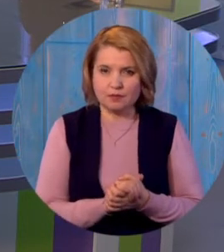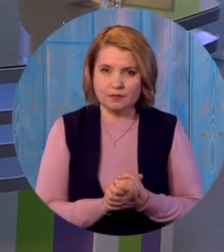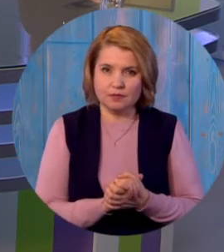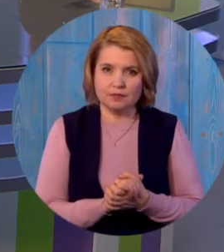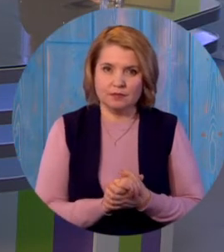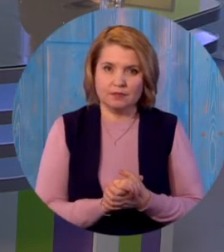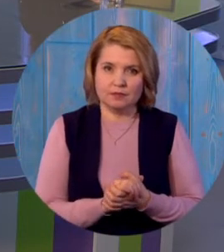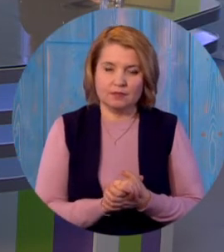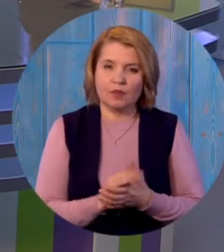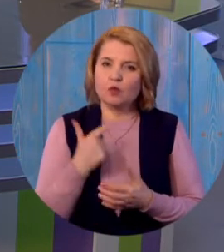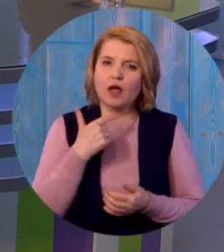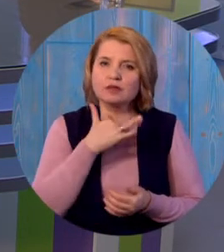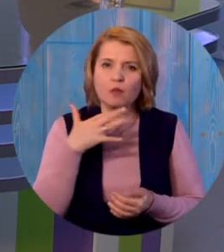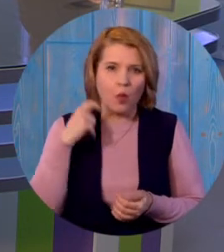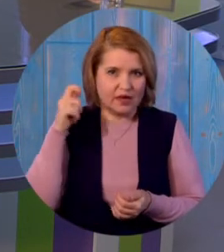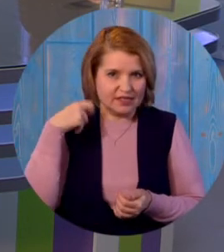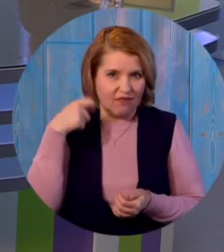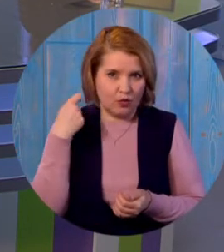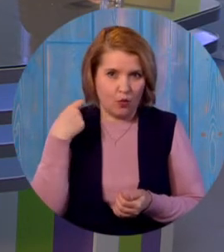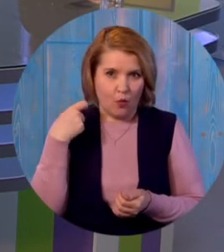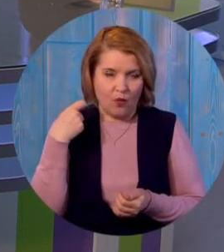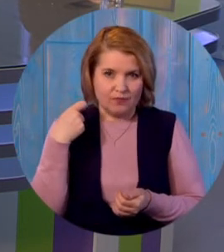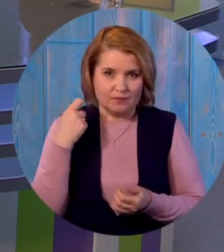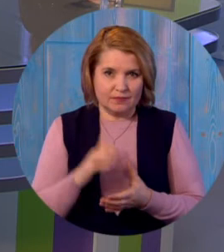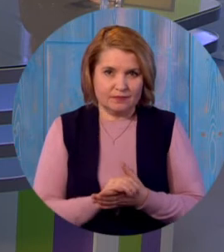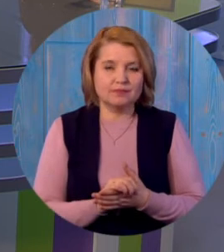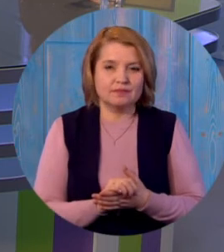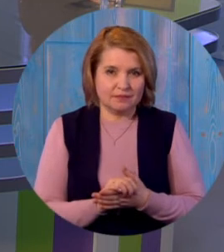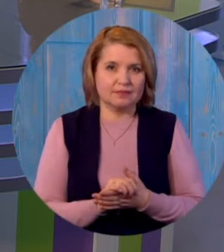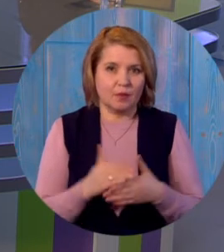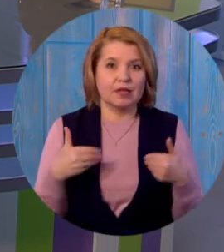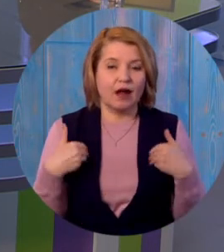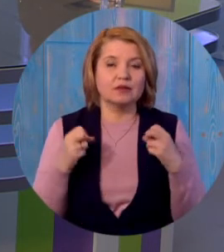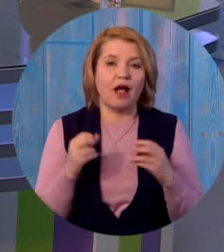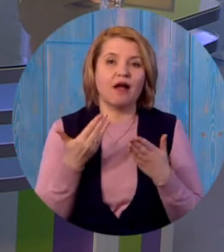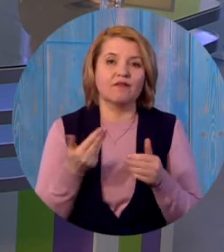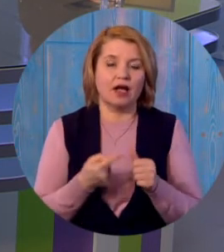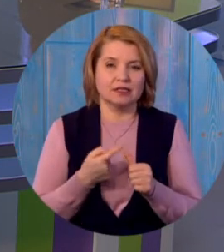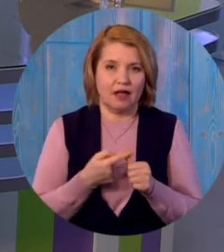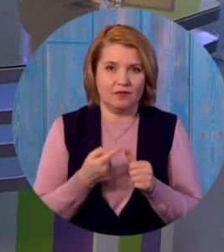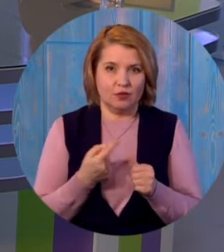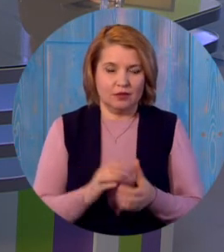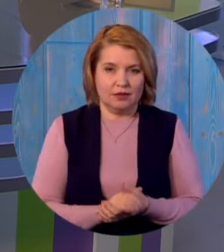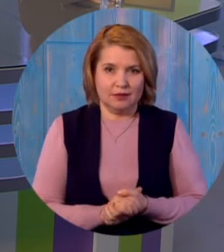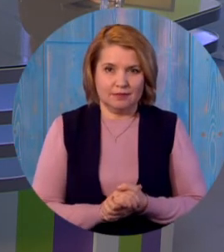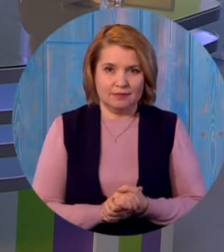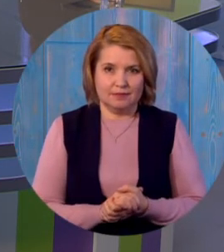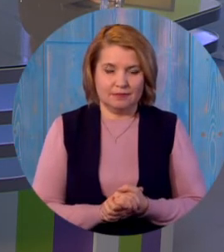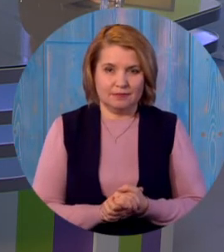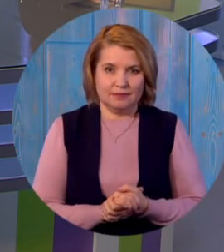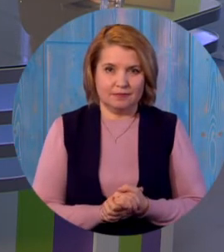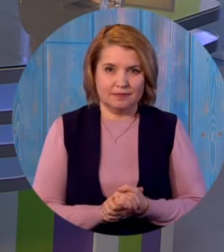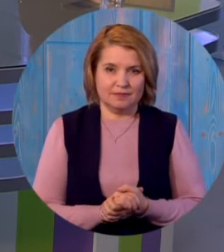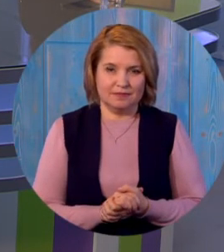635-85-72. У нас масса телефонных звонков. Мы точно успеем принять один из них. Здравствуйте. Как вас зовут? Представьтесь. Алло. А я